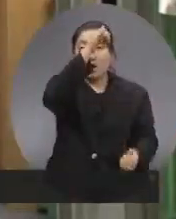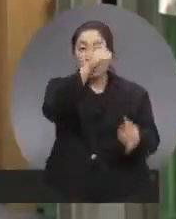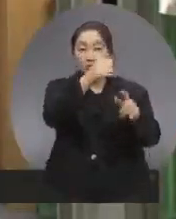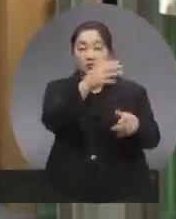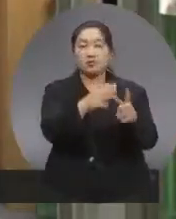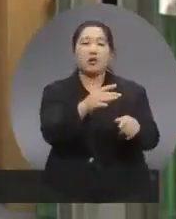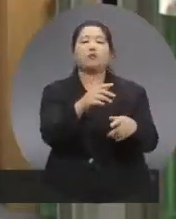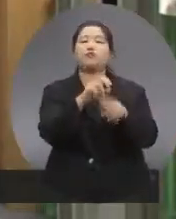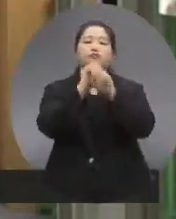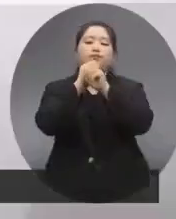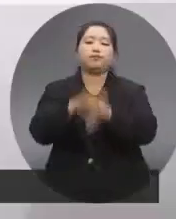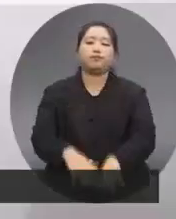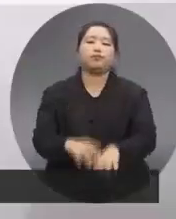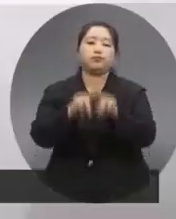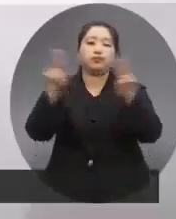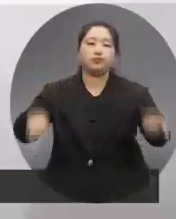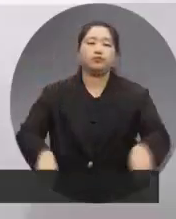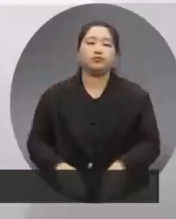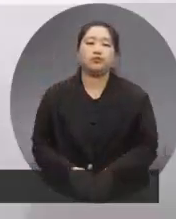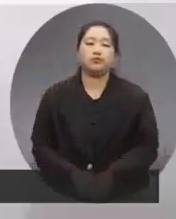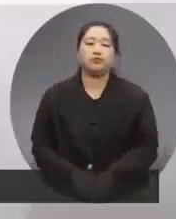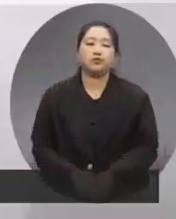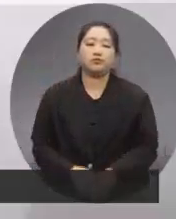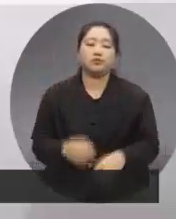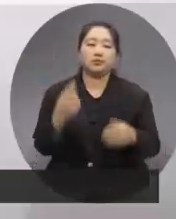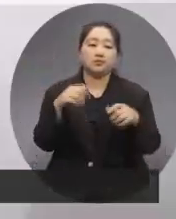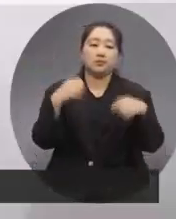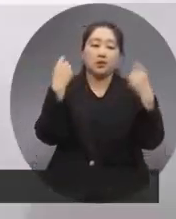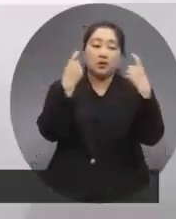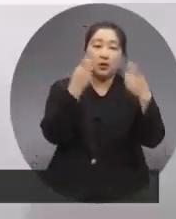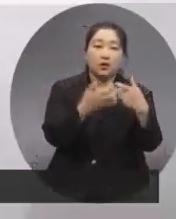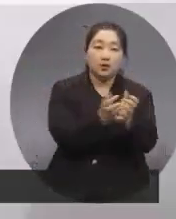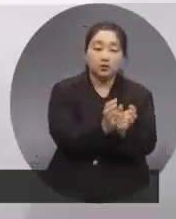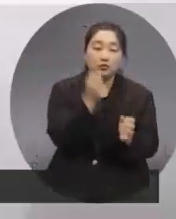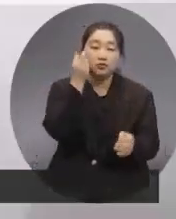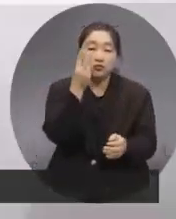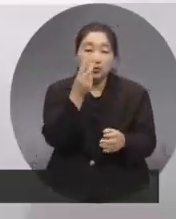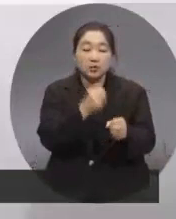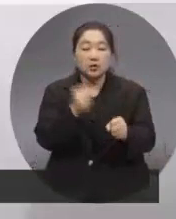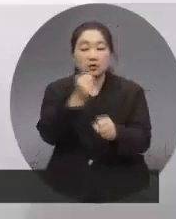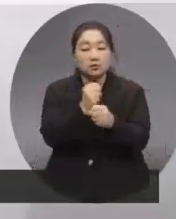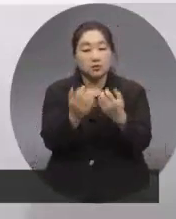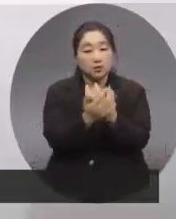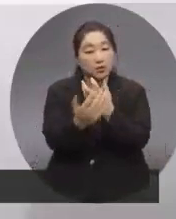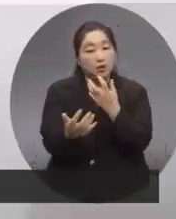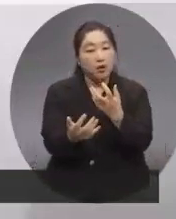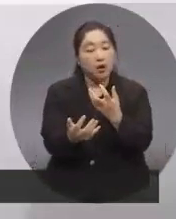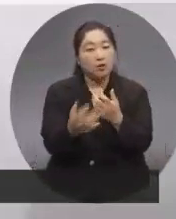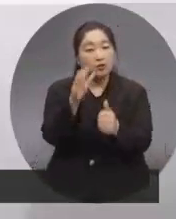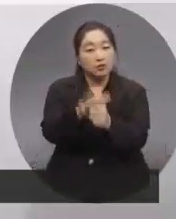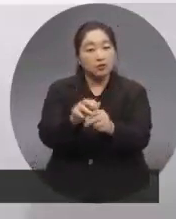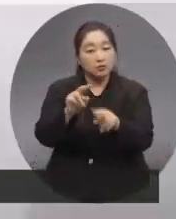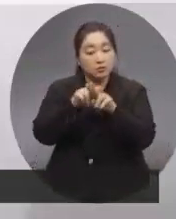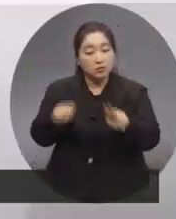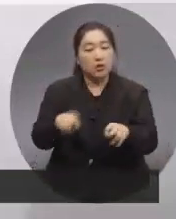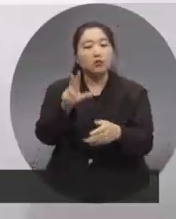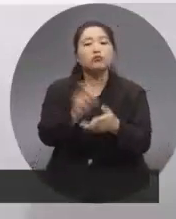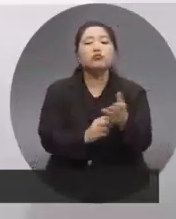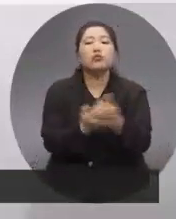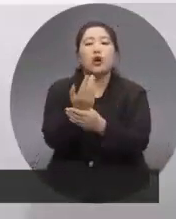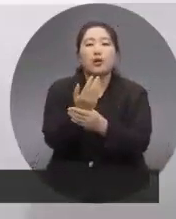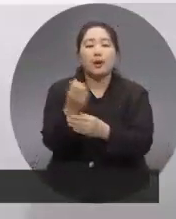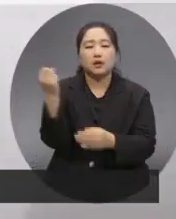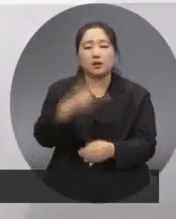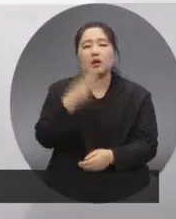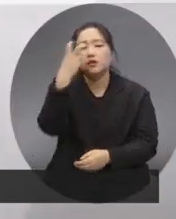총회는 무산됐습니다 문화체육관광부는 두 달 만에 창립총회를 다시 열어 사무총장 위촉을 취소하면 문제가 될 수